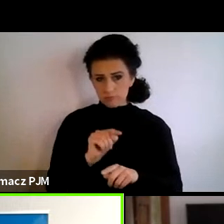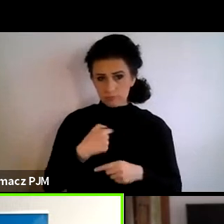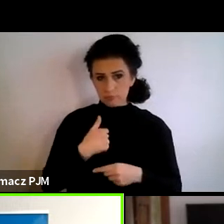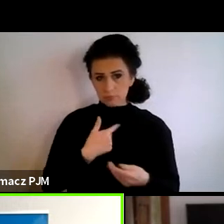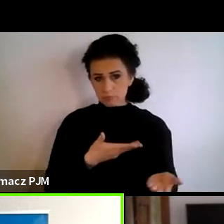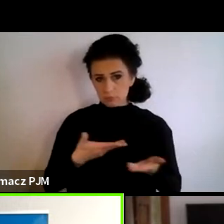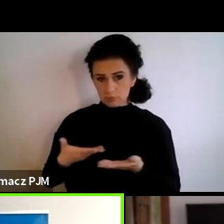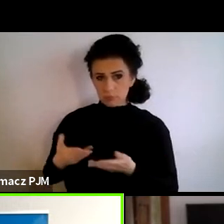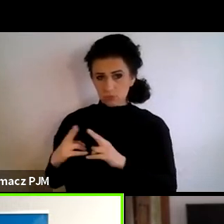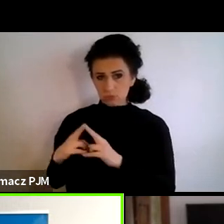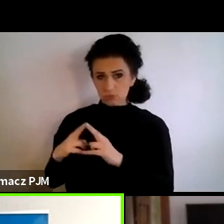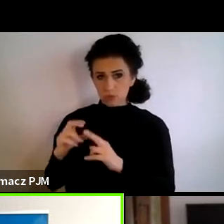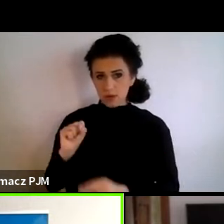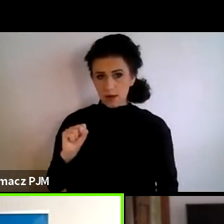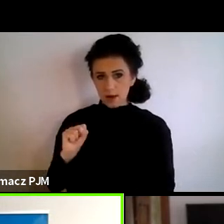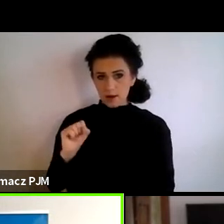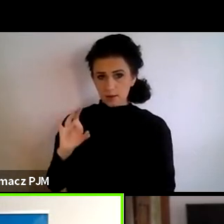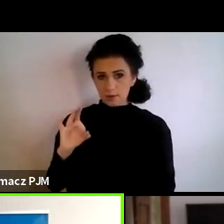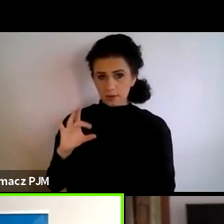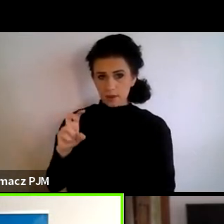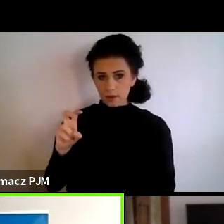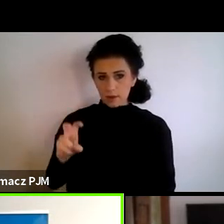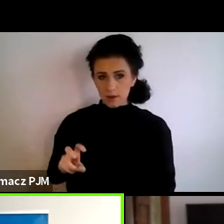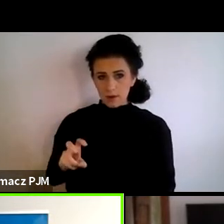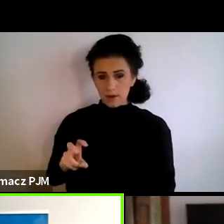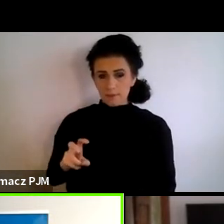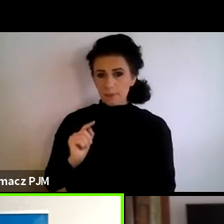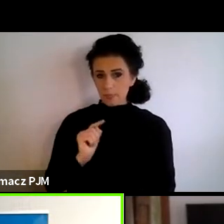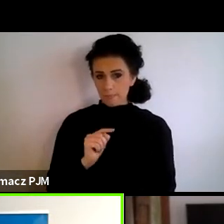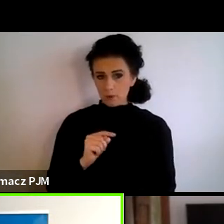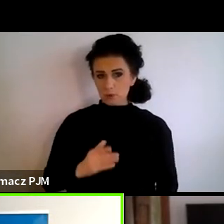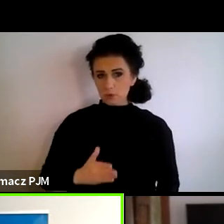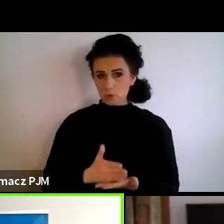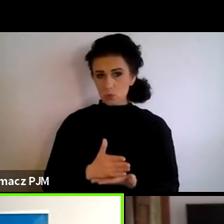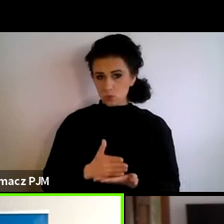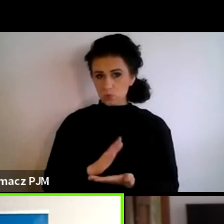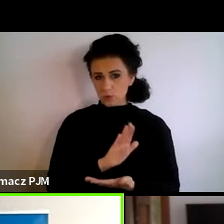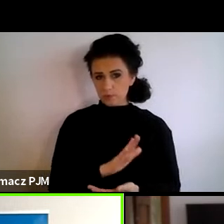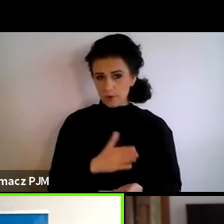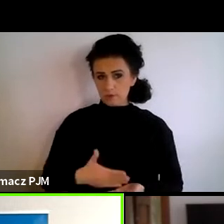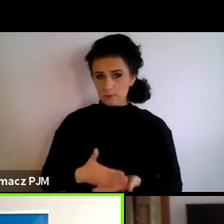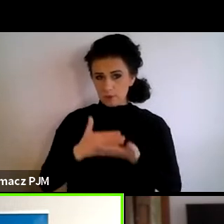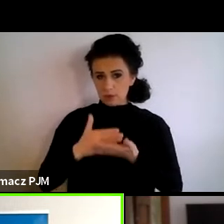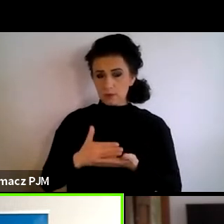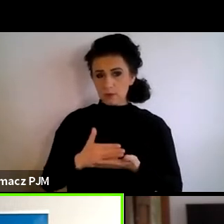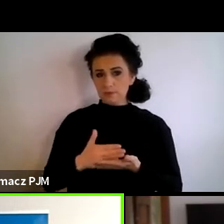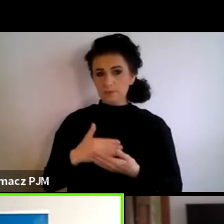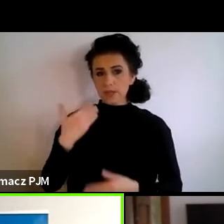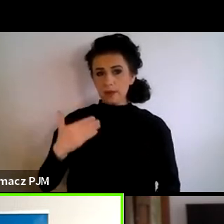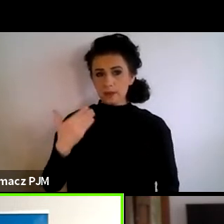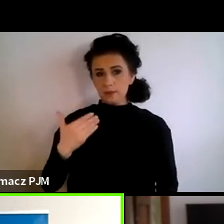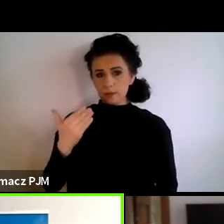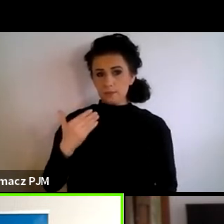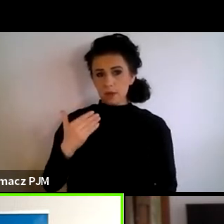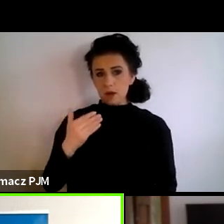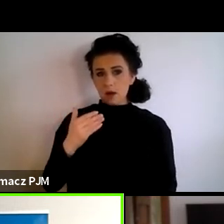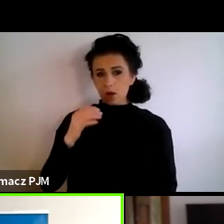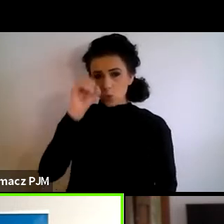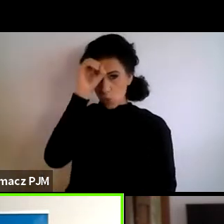do kontaktu z AGH, które ma taką usługę wsparcia, Akademia Górniczo-Hutnicza, zarówno na